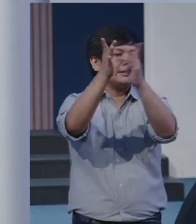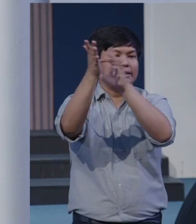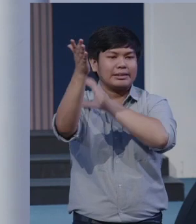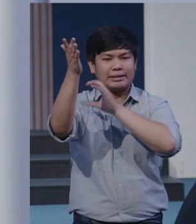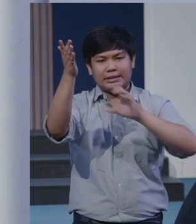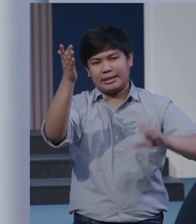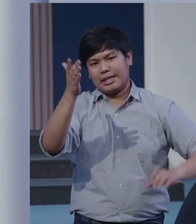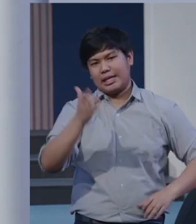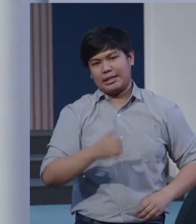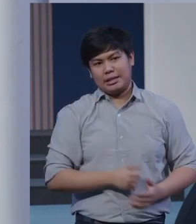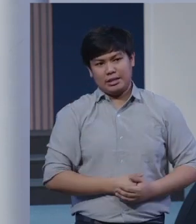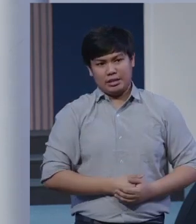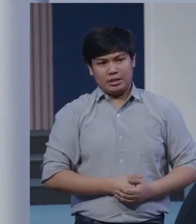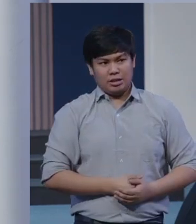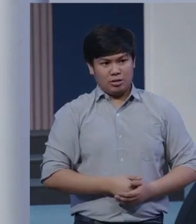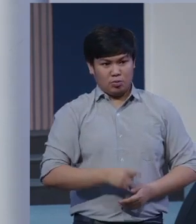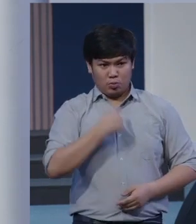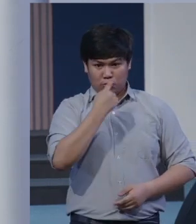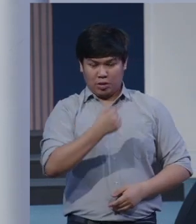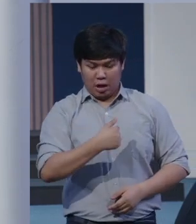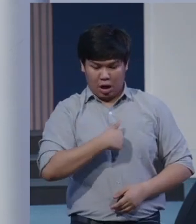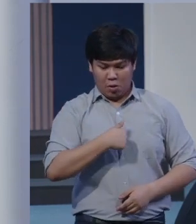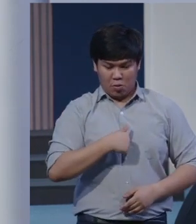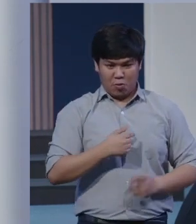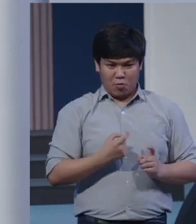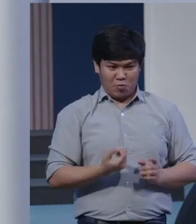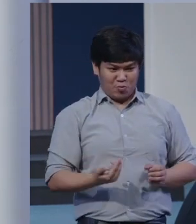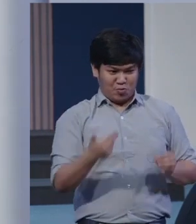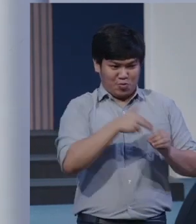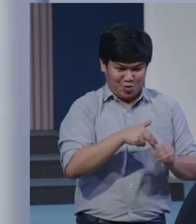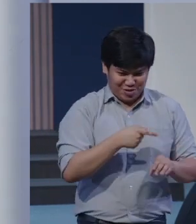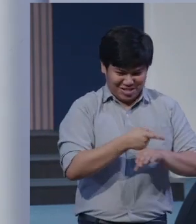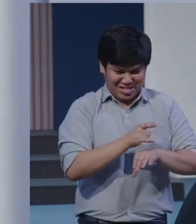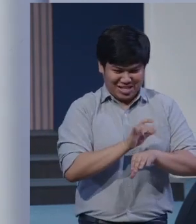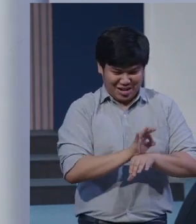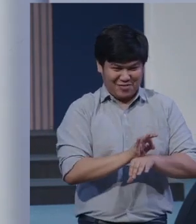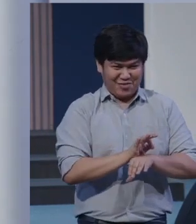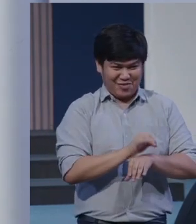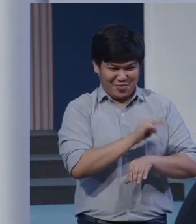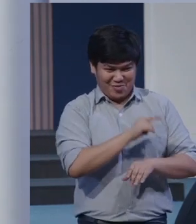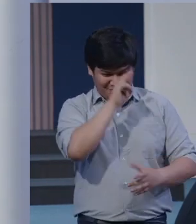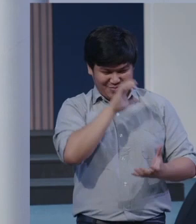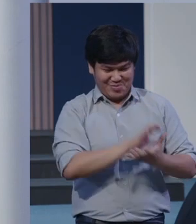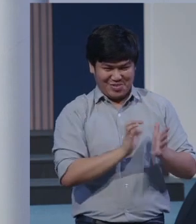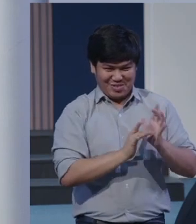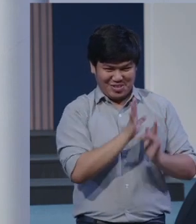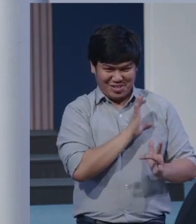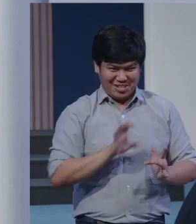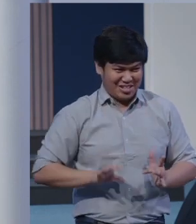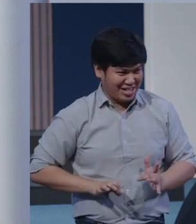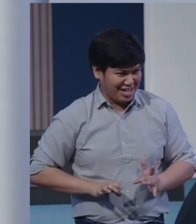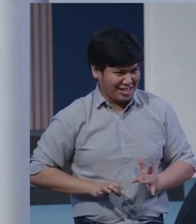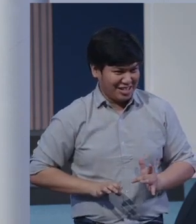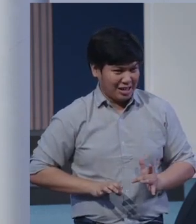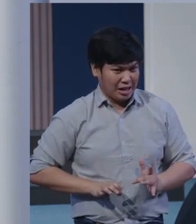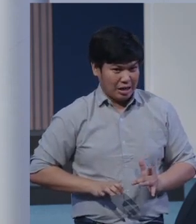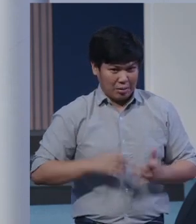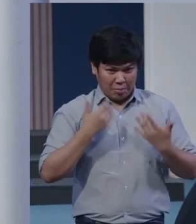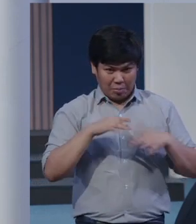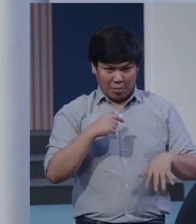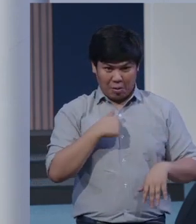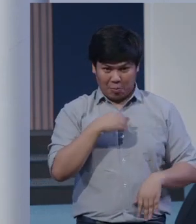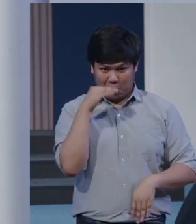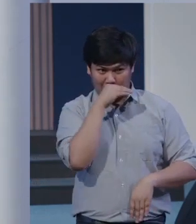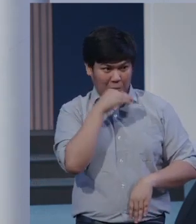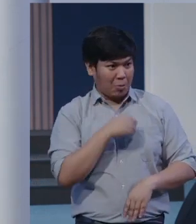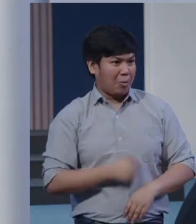Hesus na siyang daan buhay at katotohanan ' ba sabi sa John 14:6